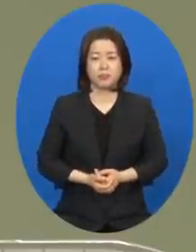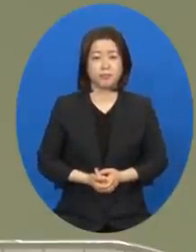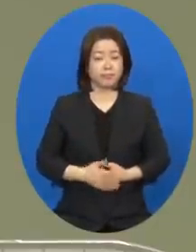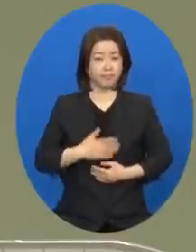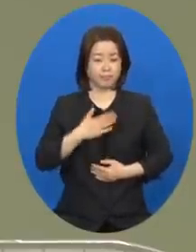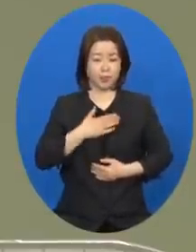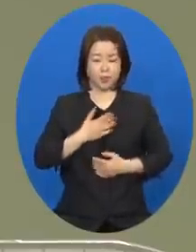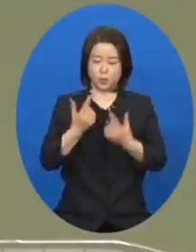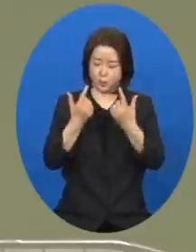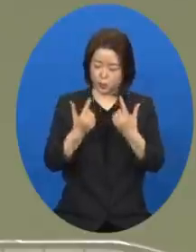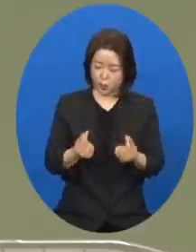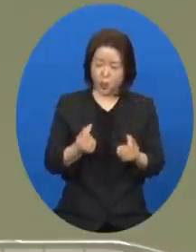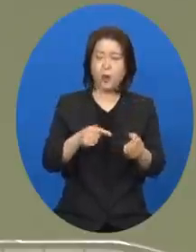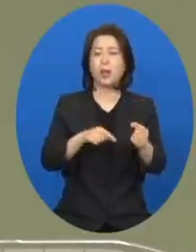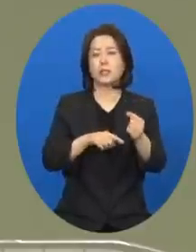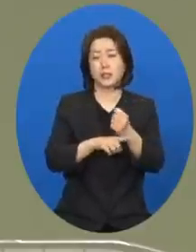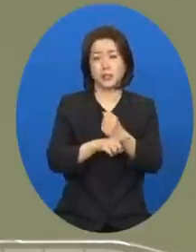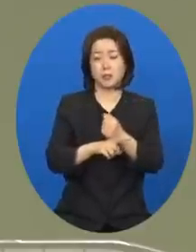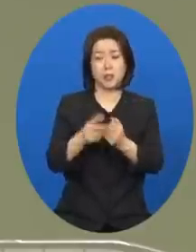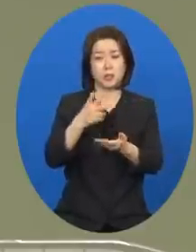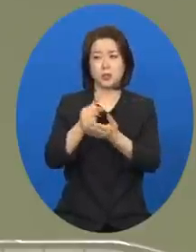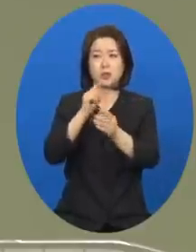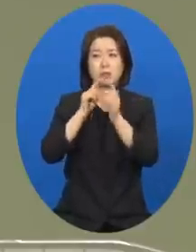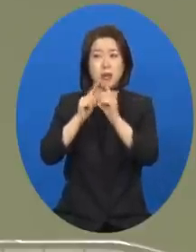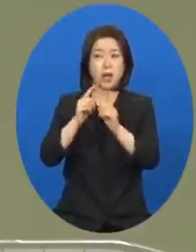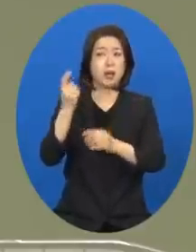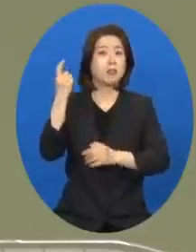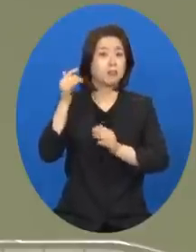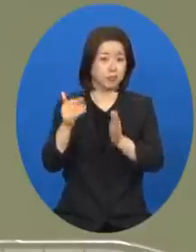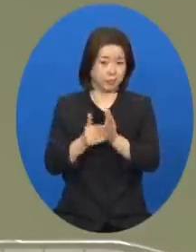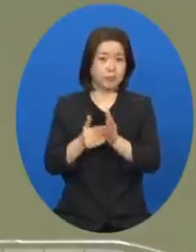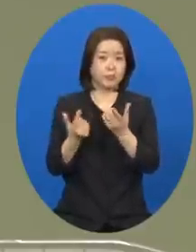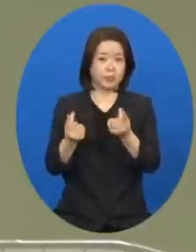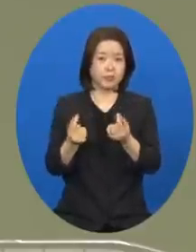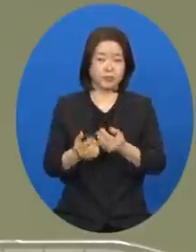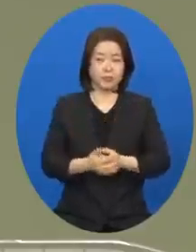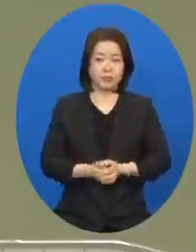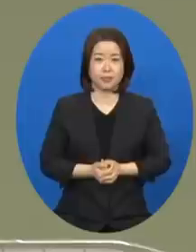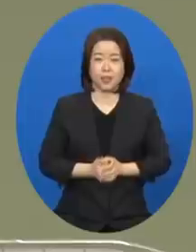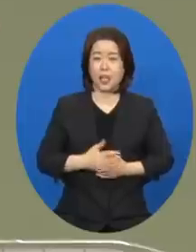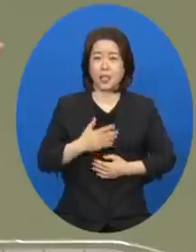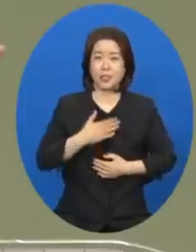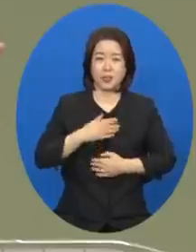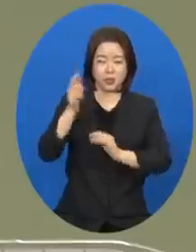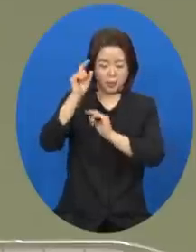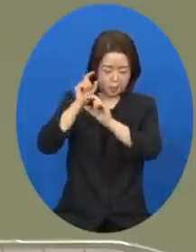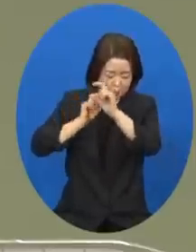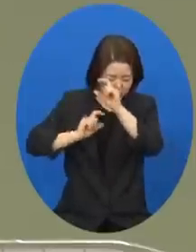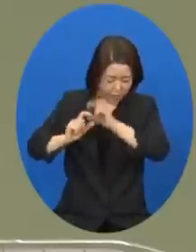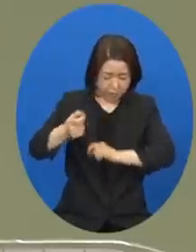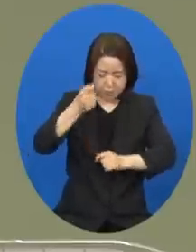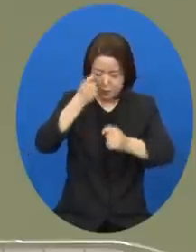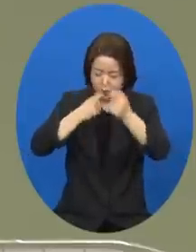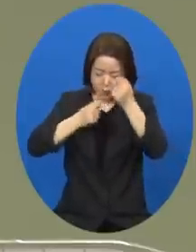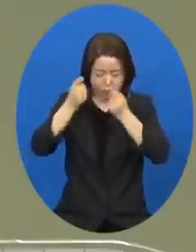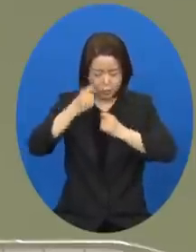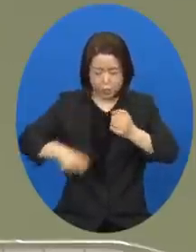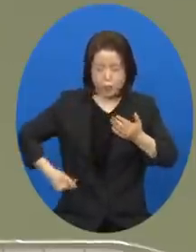저도 똑같은 의미의 주님의 말씀을 들은 것 같아요. 저는 밤새도록 울고